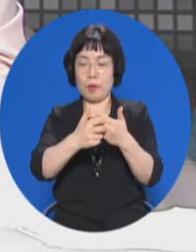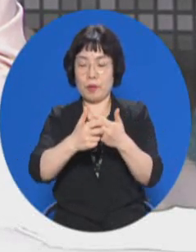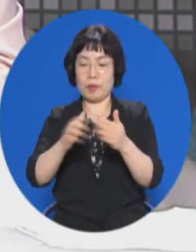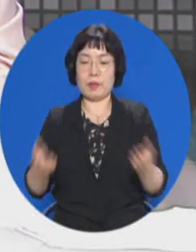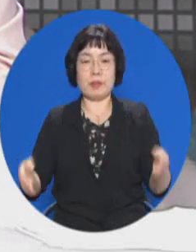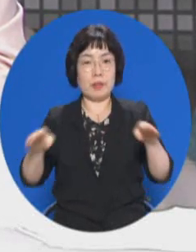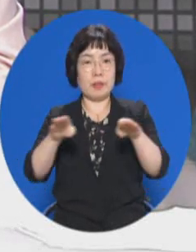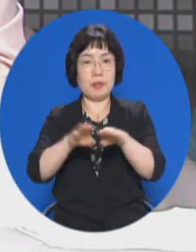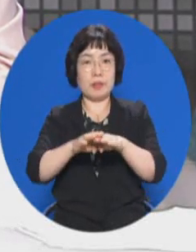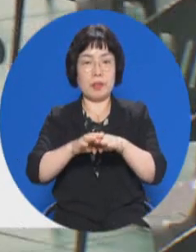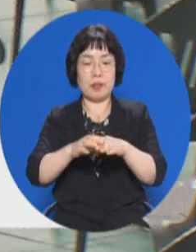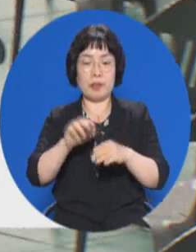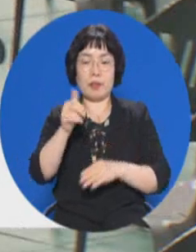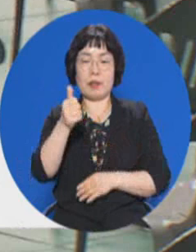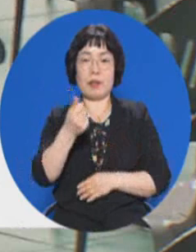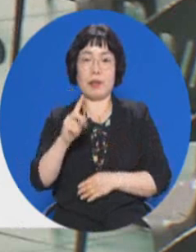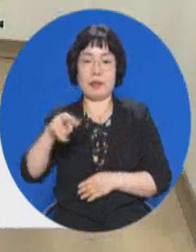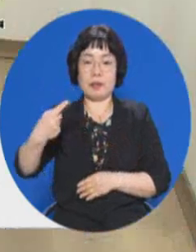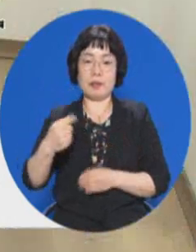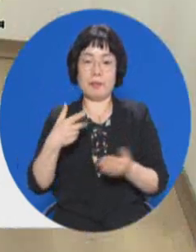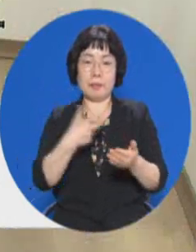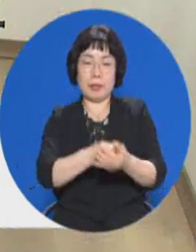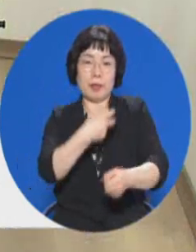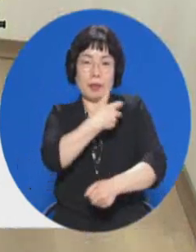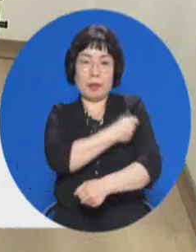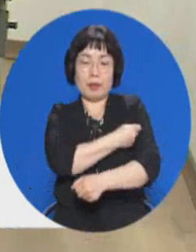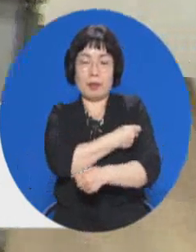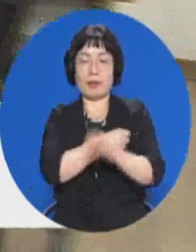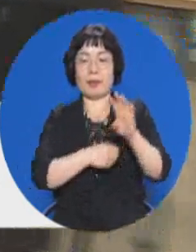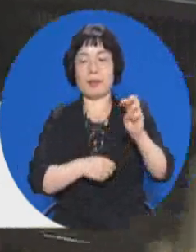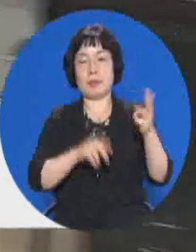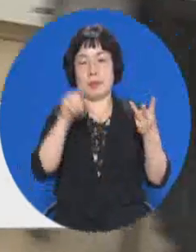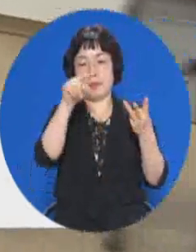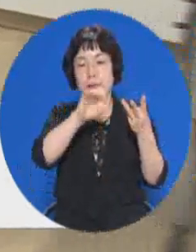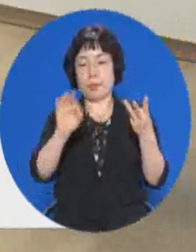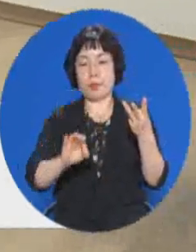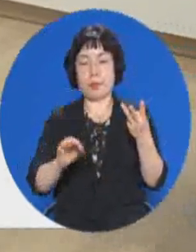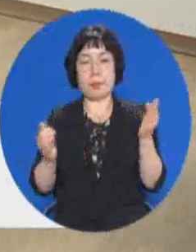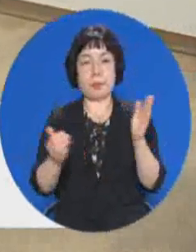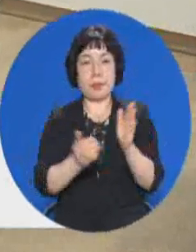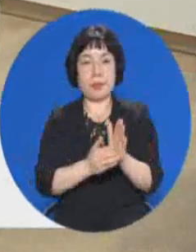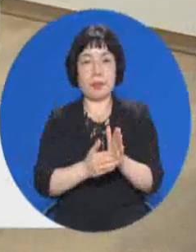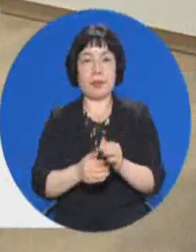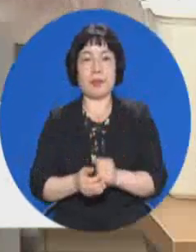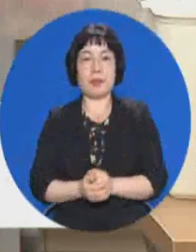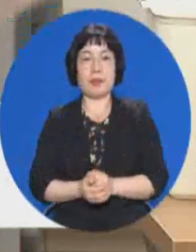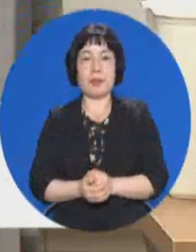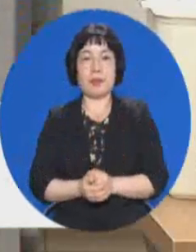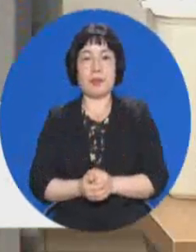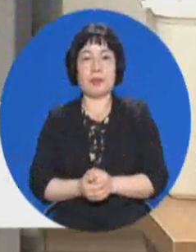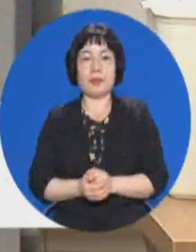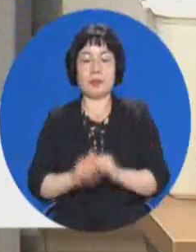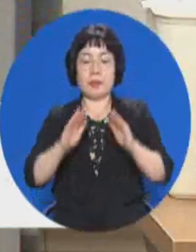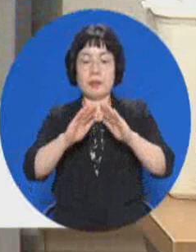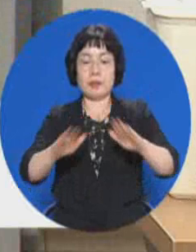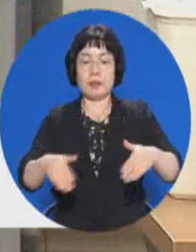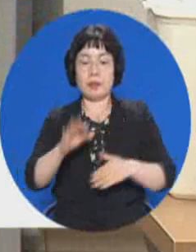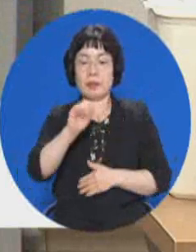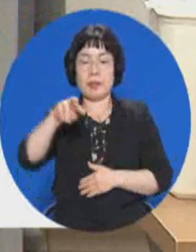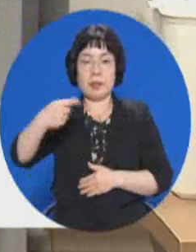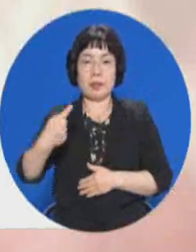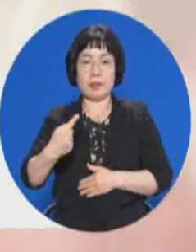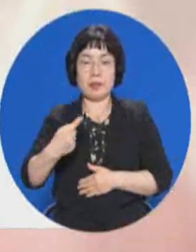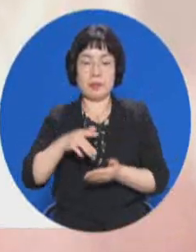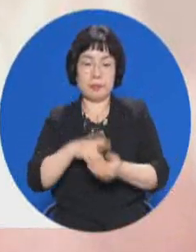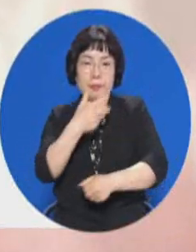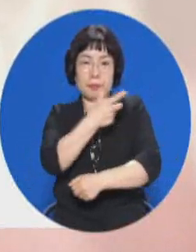병원급 의료기관 등의 아스트라제네카 백신 접종률이 43.6%를 기록하고 있습니다. 전남의 아스트라제네카